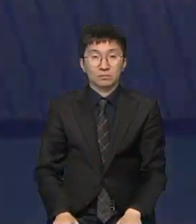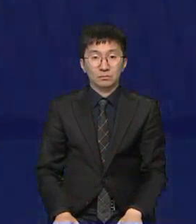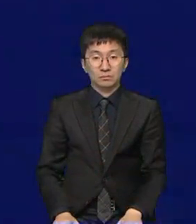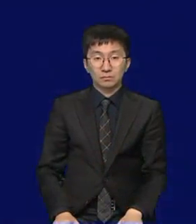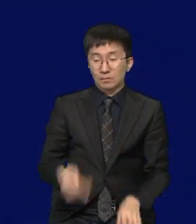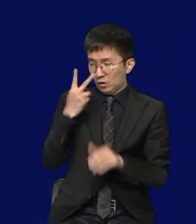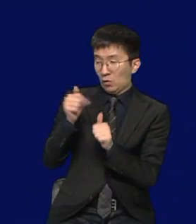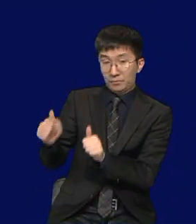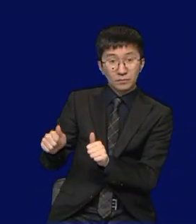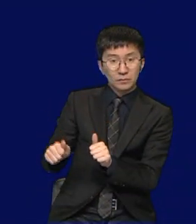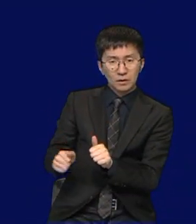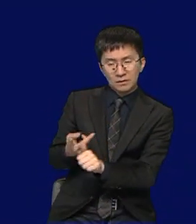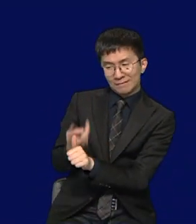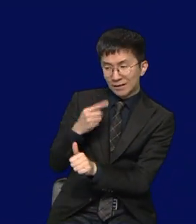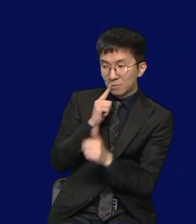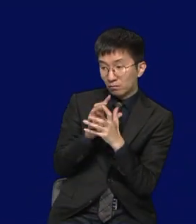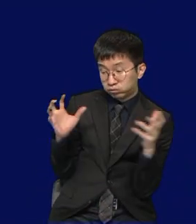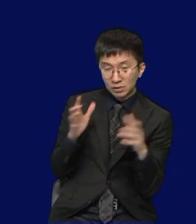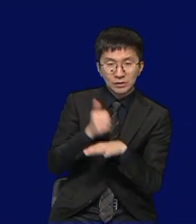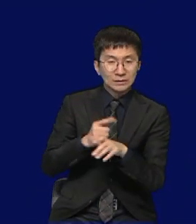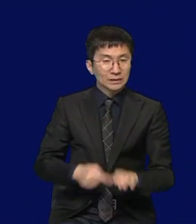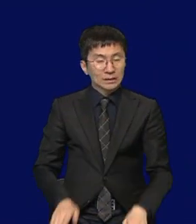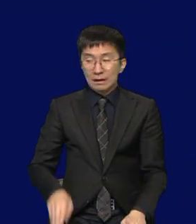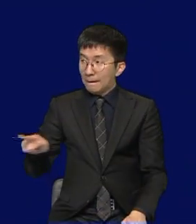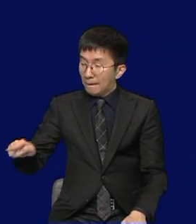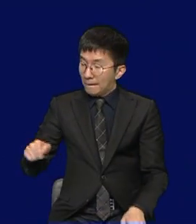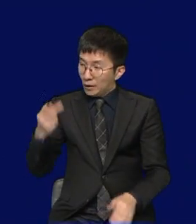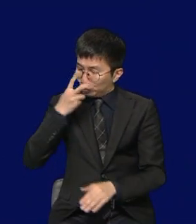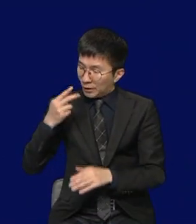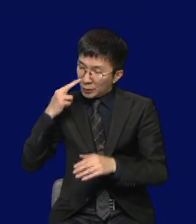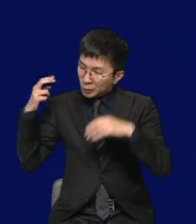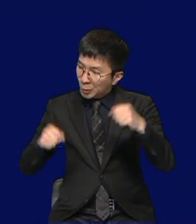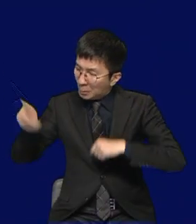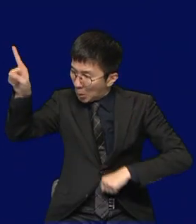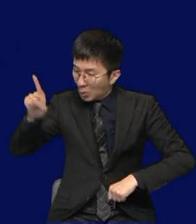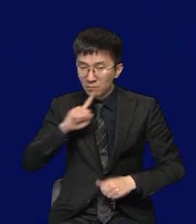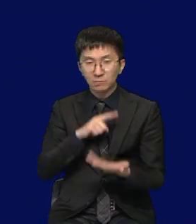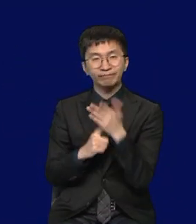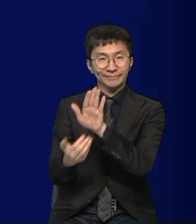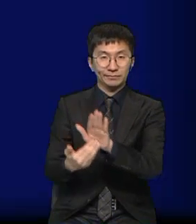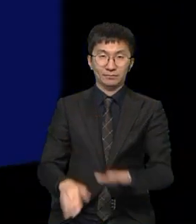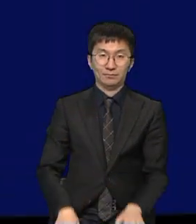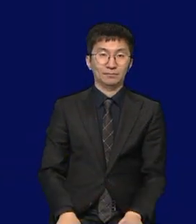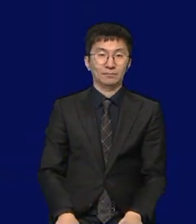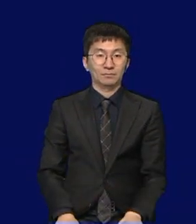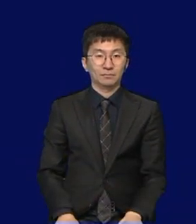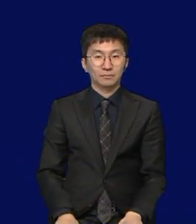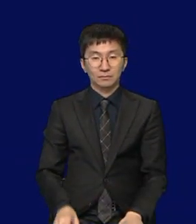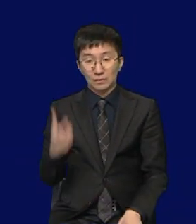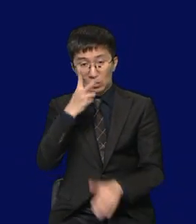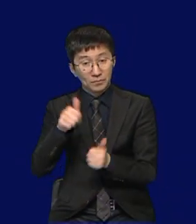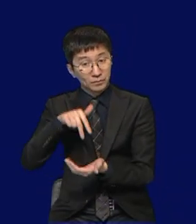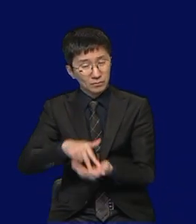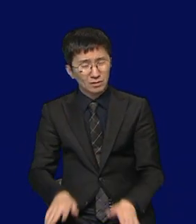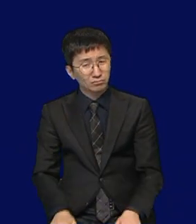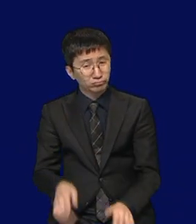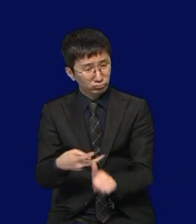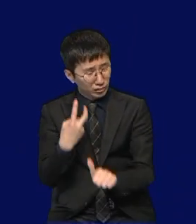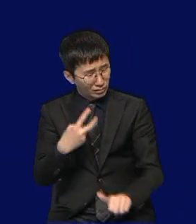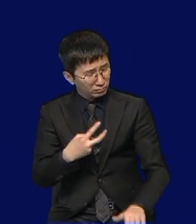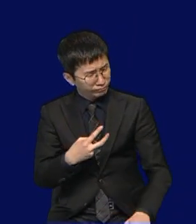전 차장에 대한 국회 탄핵이 거론되자 뒤늦게 수사 쇼를 벌이는 게 아니냐고 의심했습니다. 검찰 관계자는